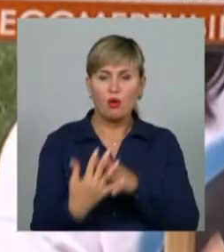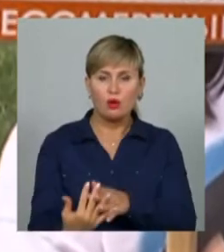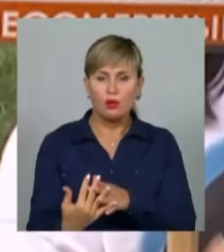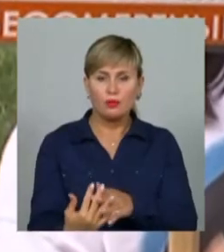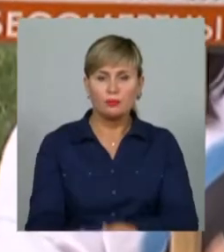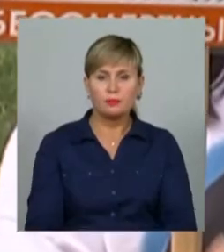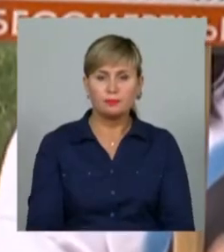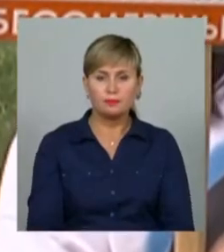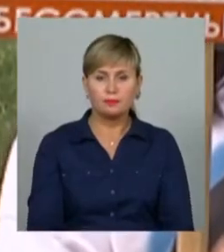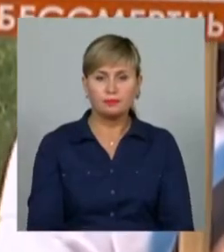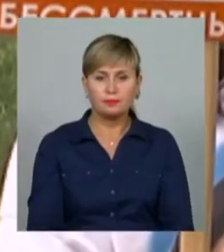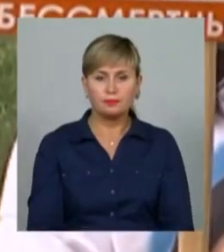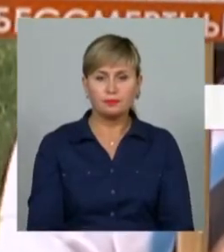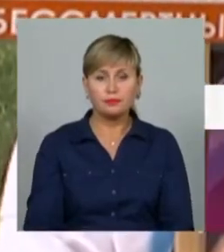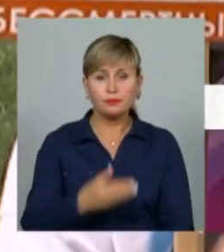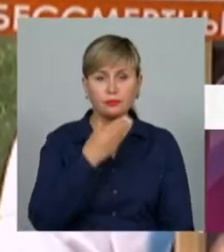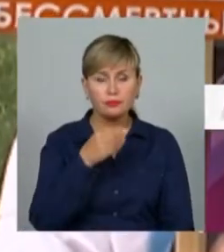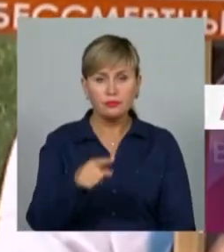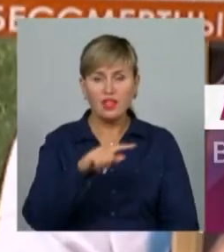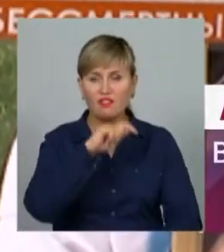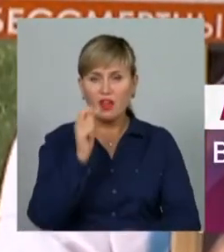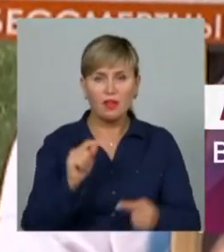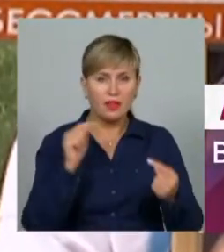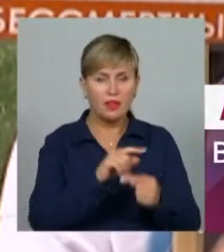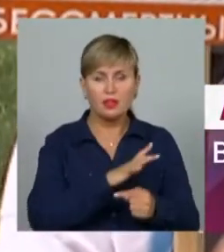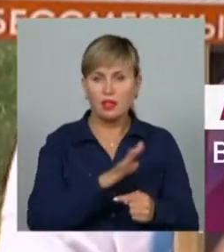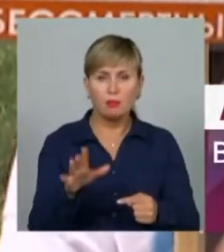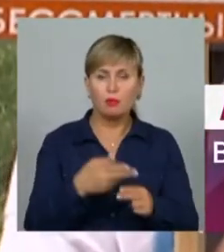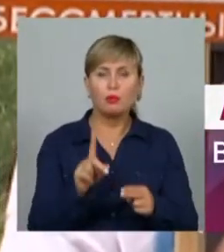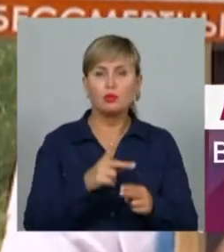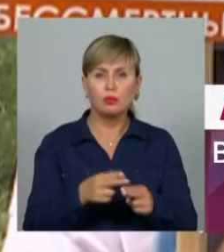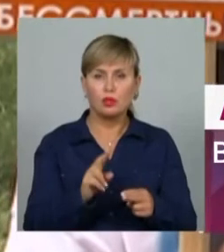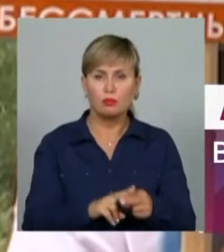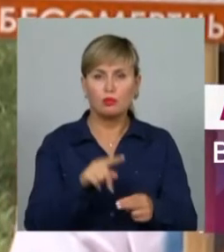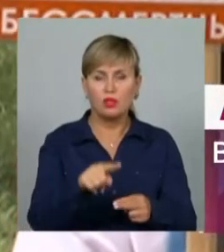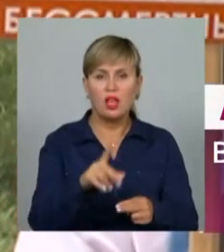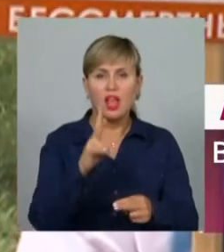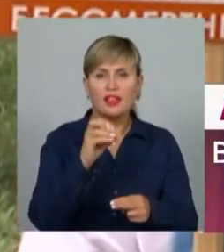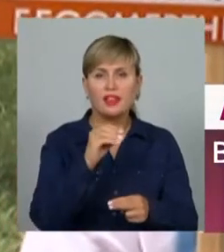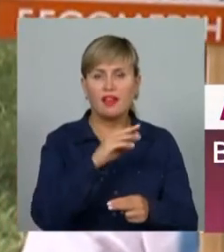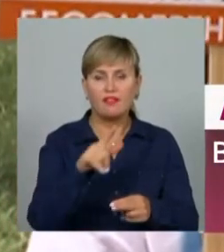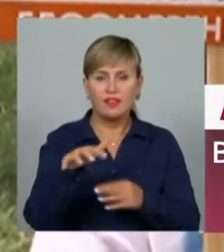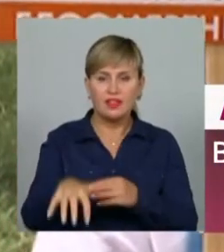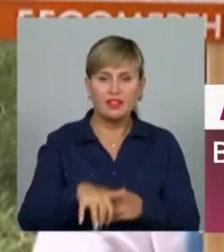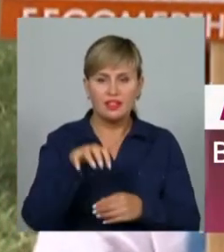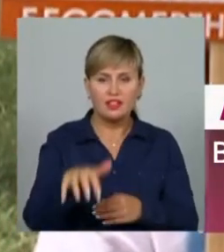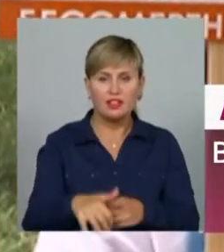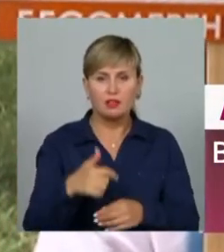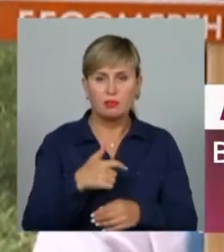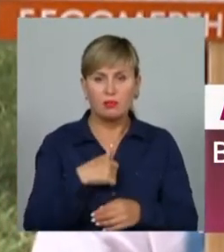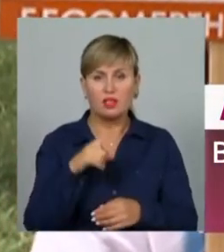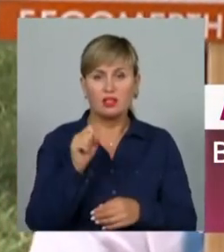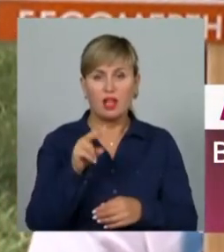Дедушка Кайрахмет, он не попал на войну, потому что по броне он качал нефть. Мы из западного